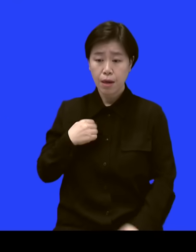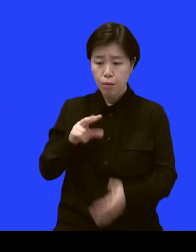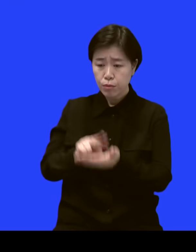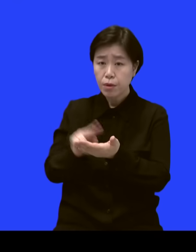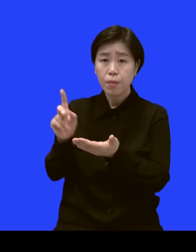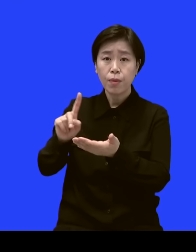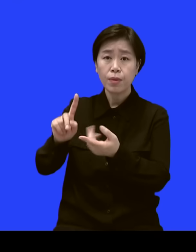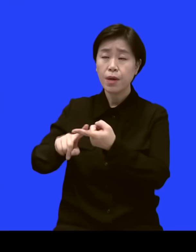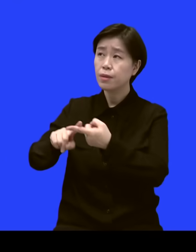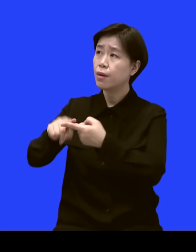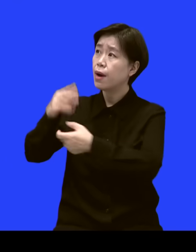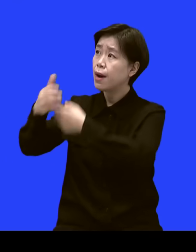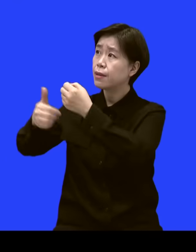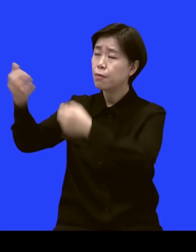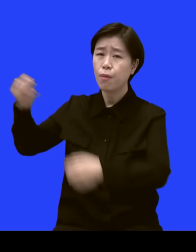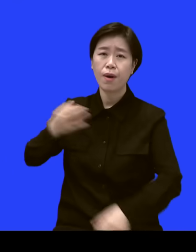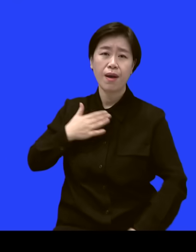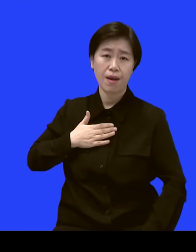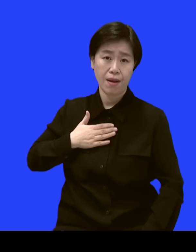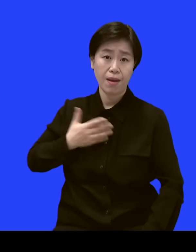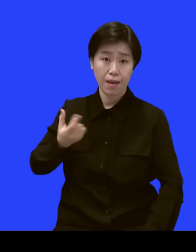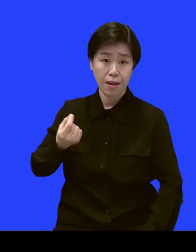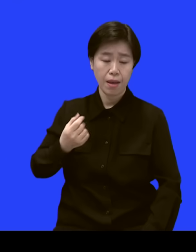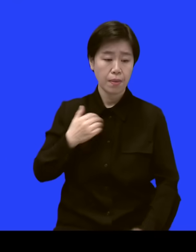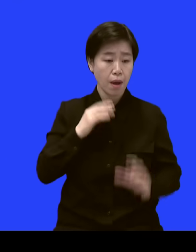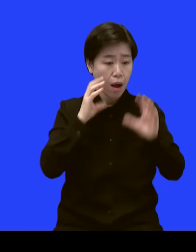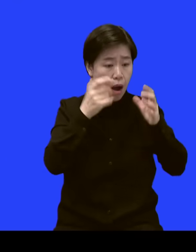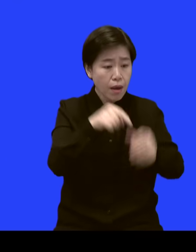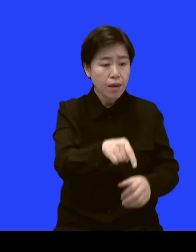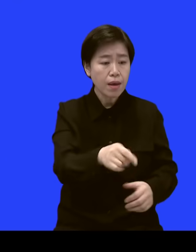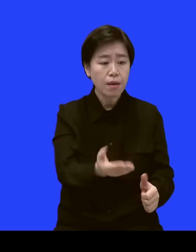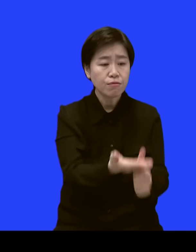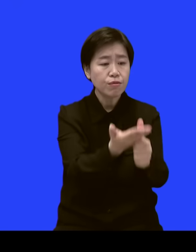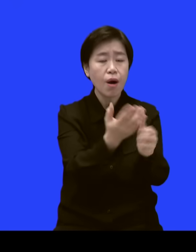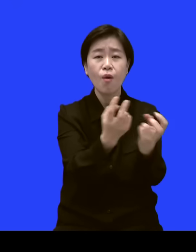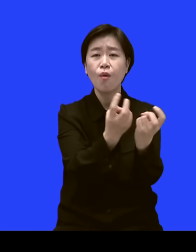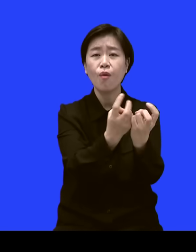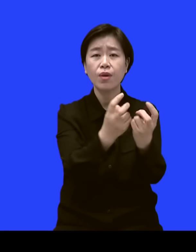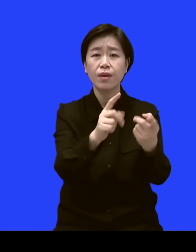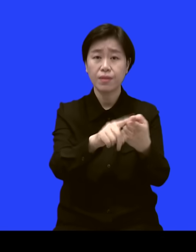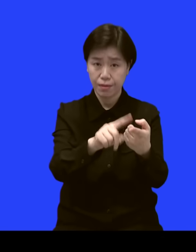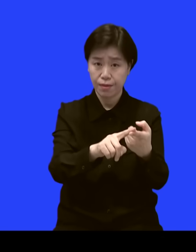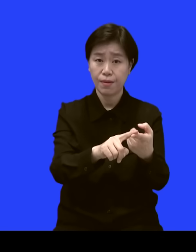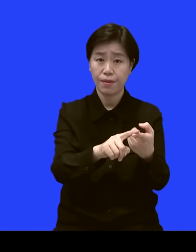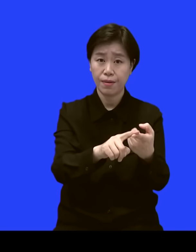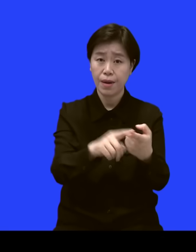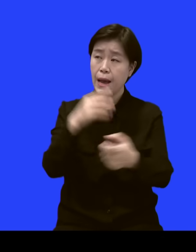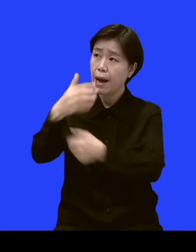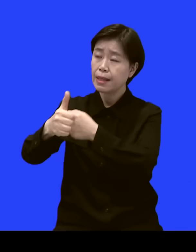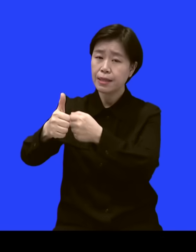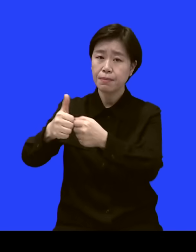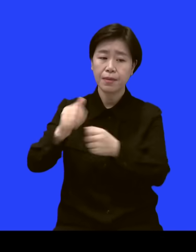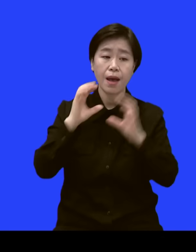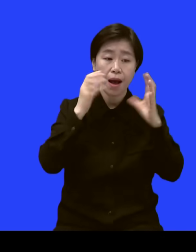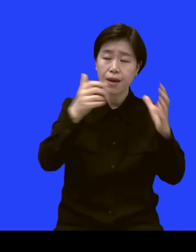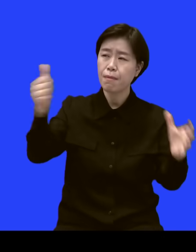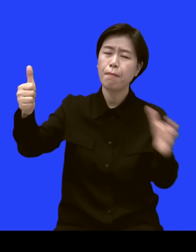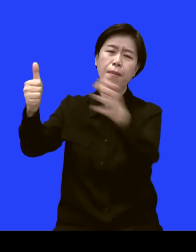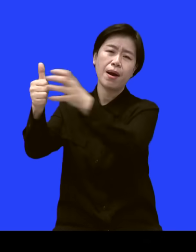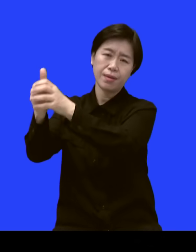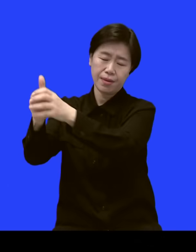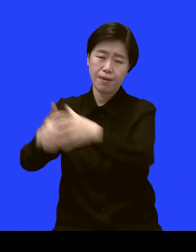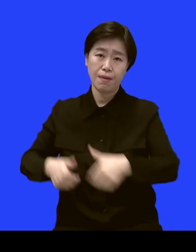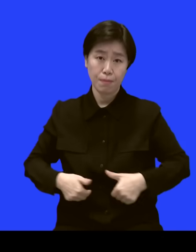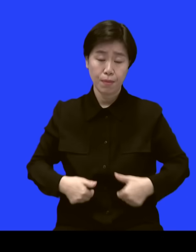하나님께 늘 기도하면서 또 내 아이들 어떻게 키워달라고 지금 굉장히 귀하게 자라셨음에도 남들이 맞아요. 이해할 수